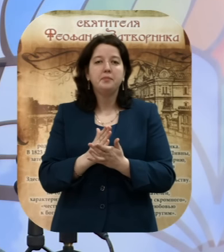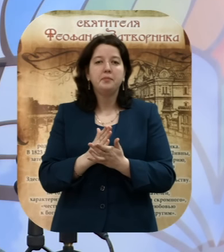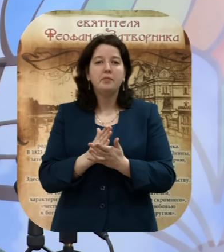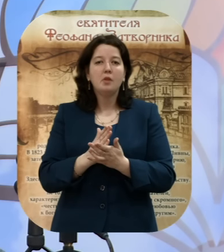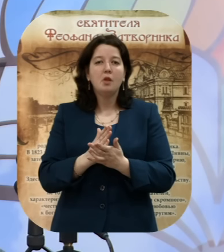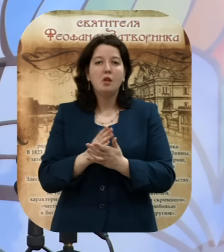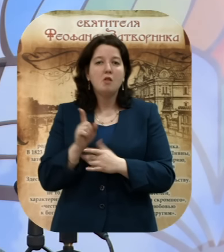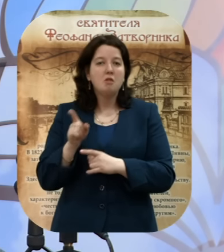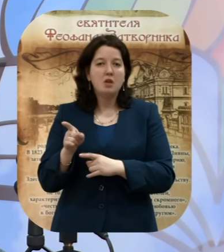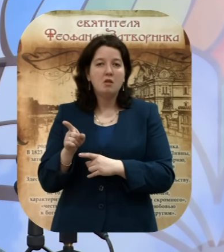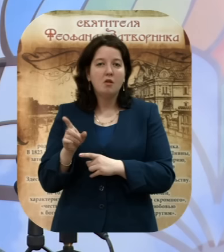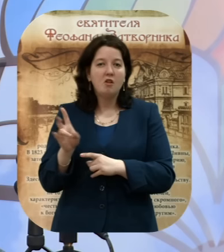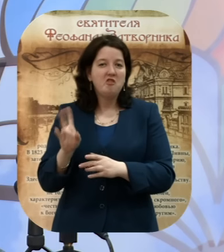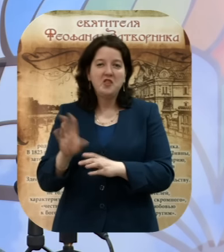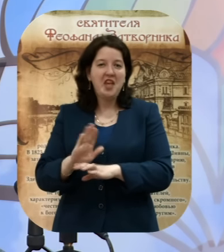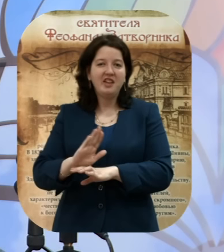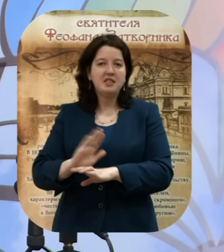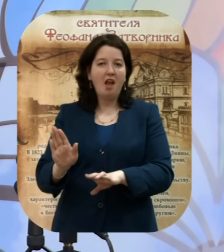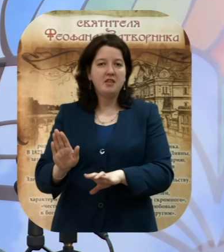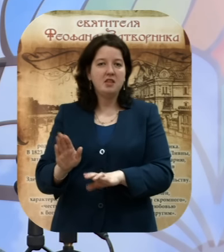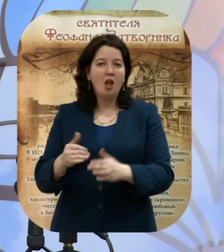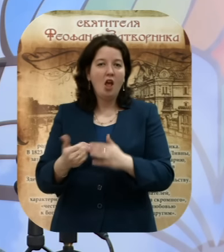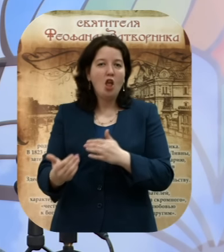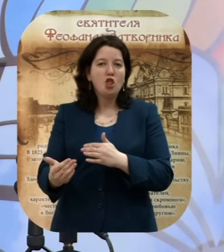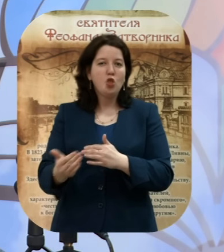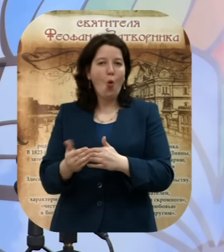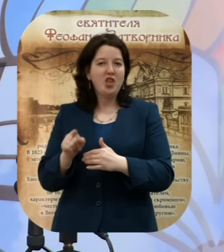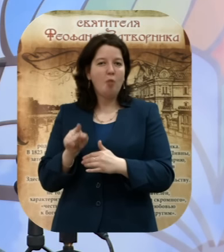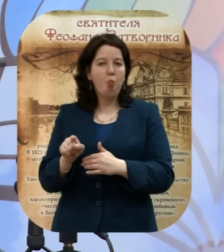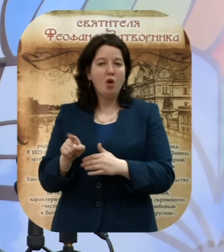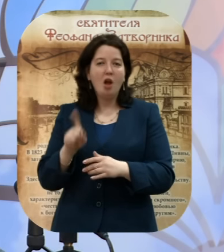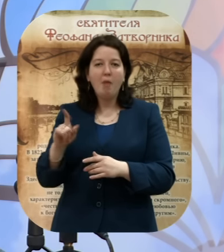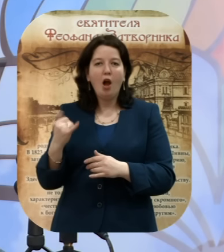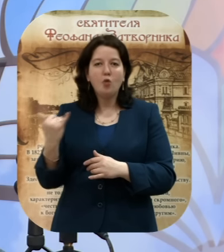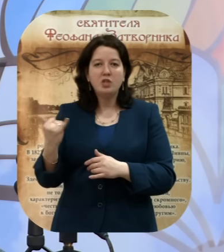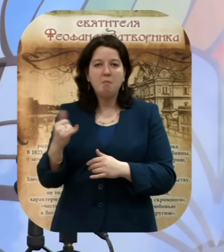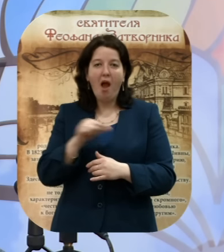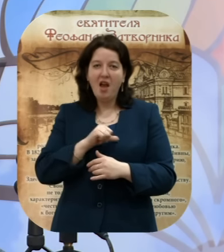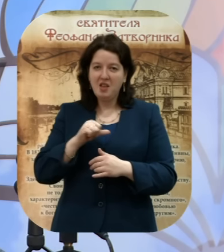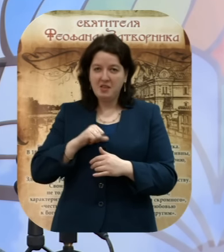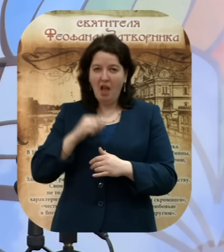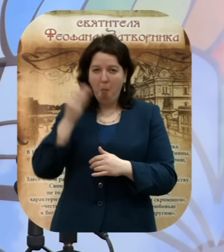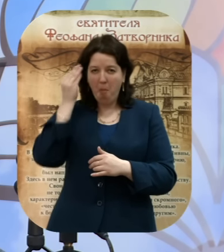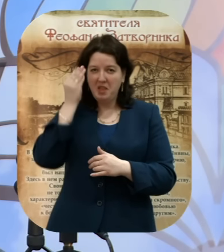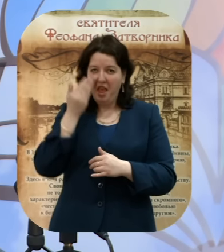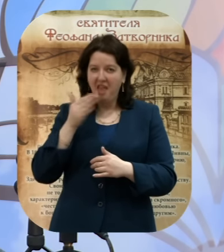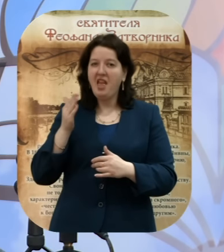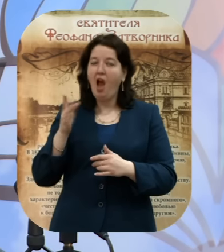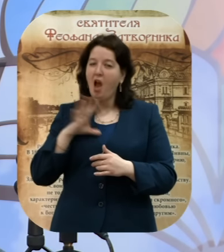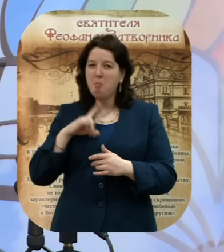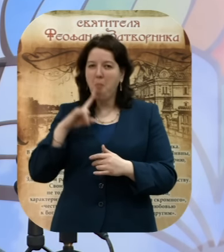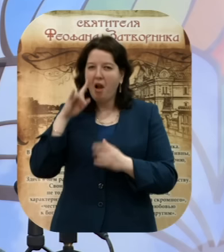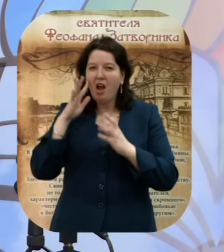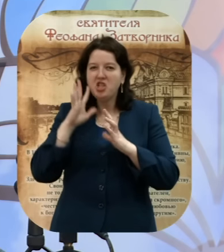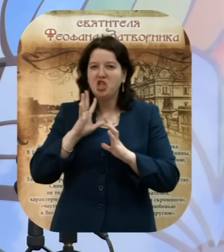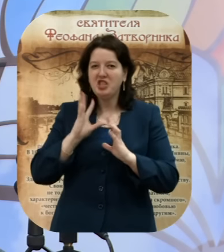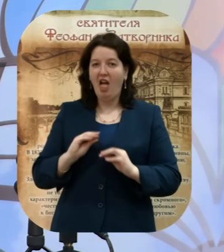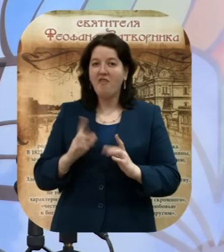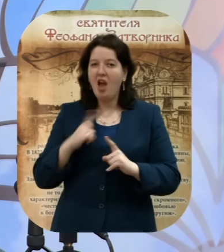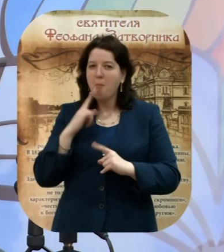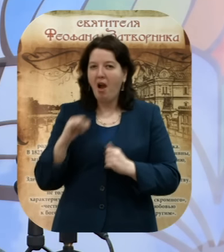есть? Ты не христианин. До тех пор, пока у тебя самомнение, пока тщеславие, пока